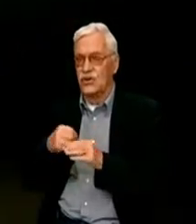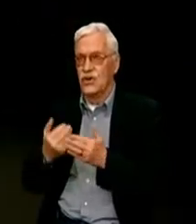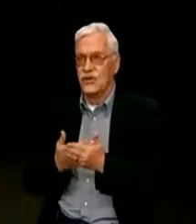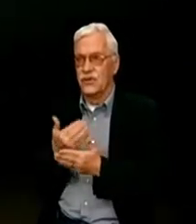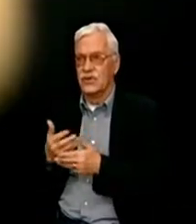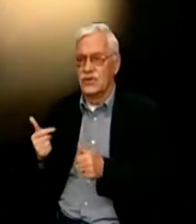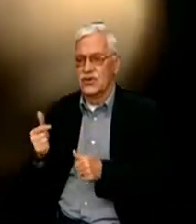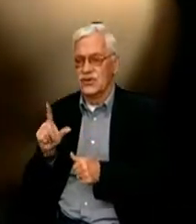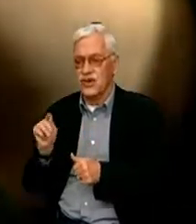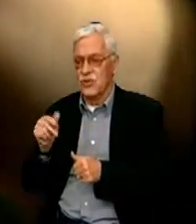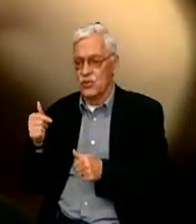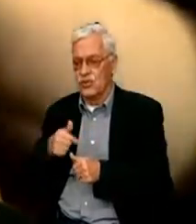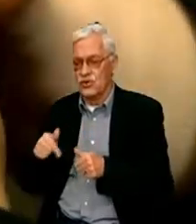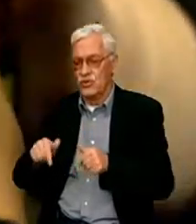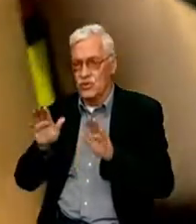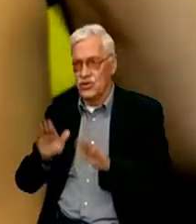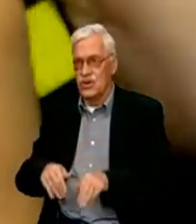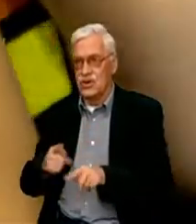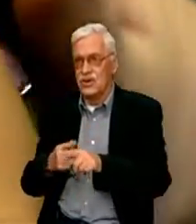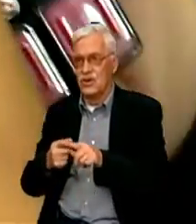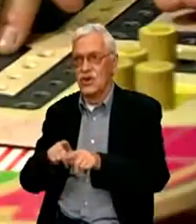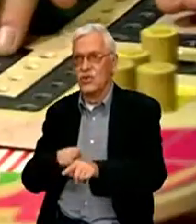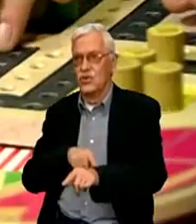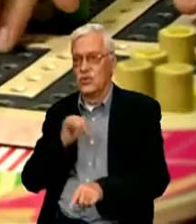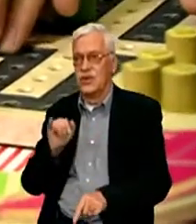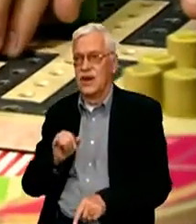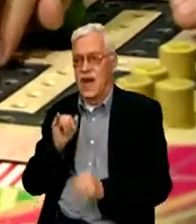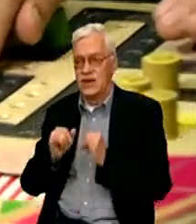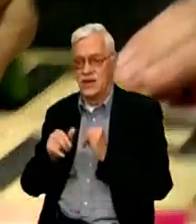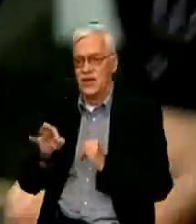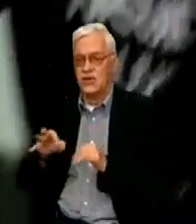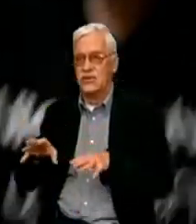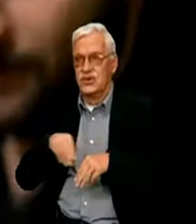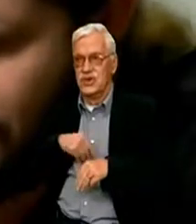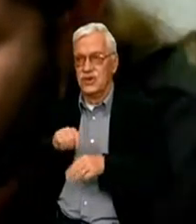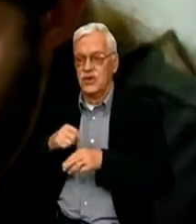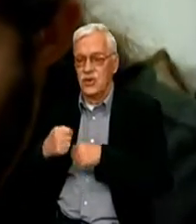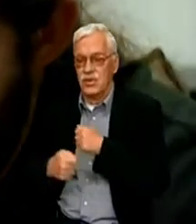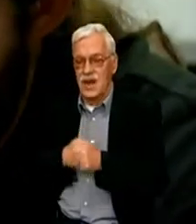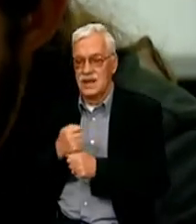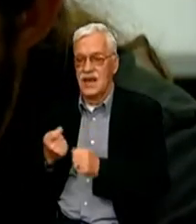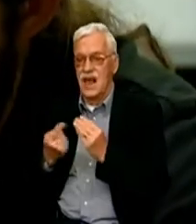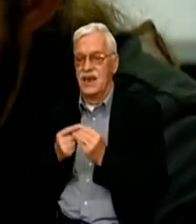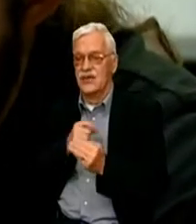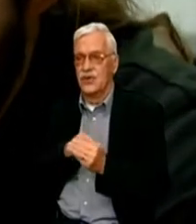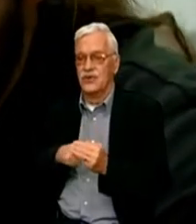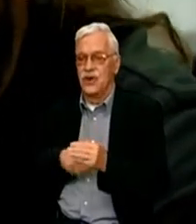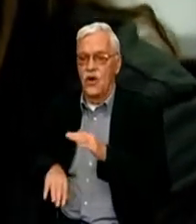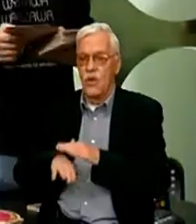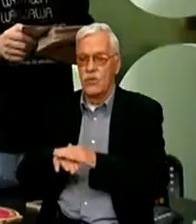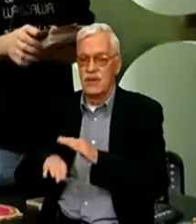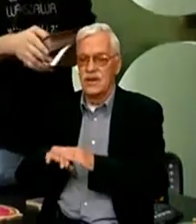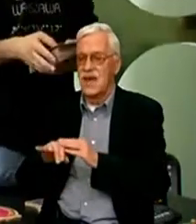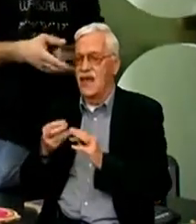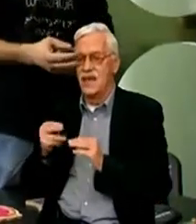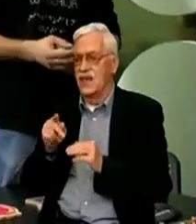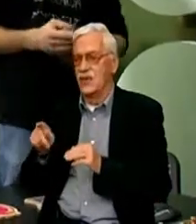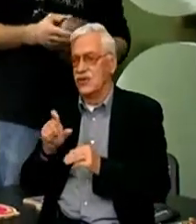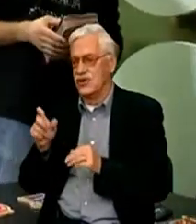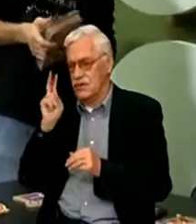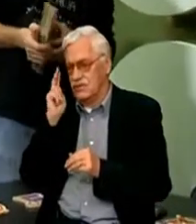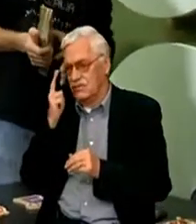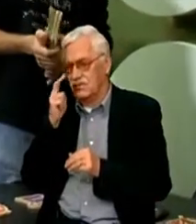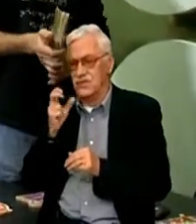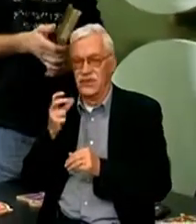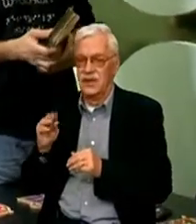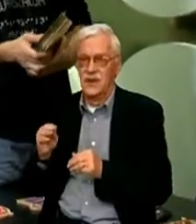tutaj zostać po prostu dłużej. Jeżeli chodzi o przyjęcie do pracy, liczą się kompetencje, a nie to, czy osoba ma niepełnosprawność wzrokową. To znaczy akurat